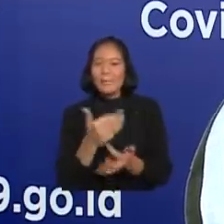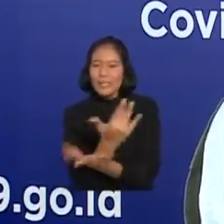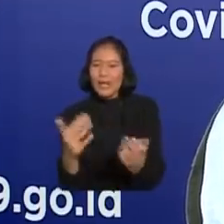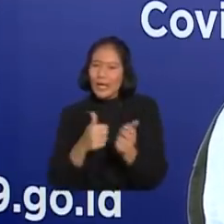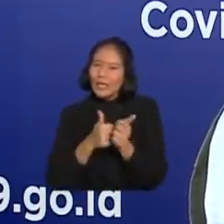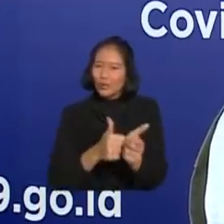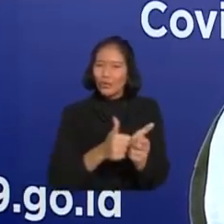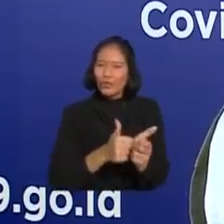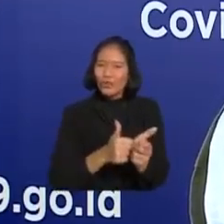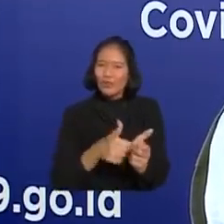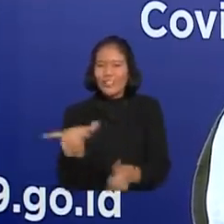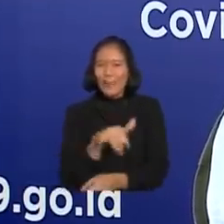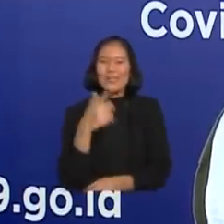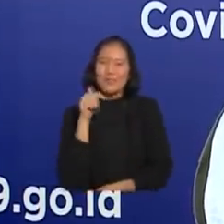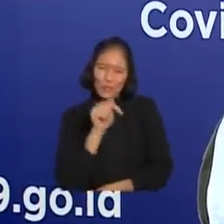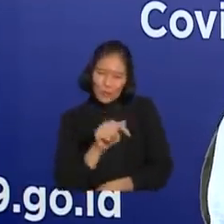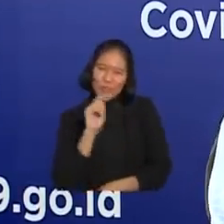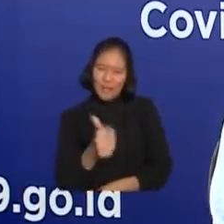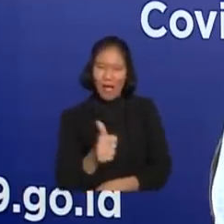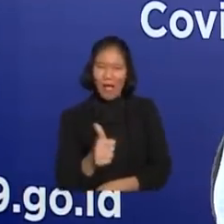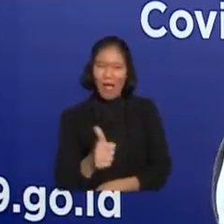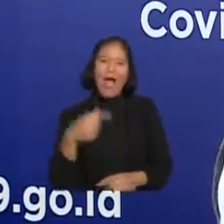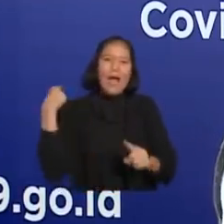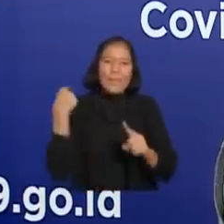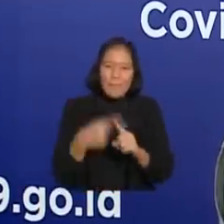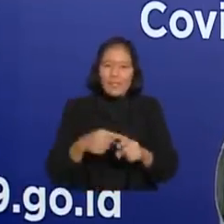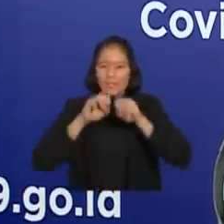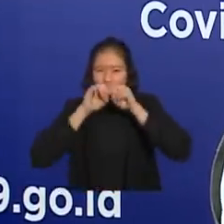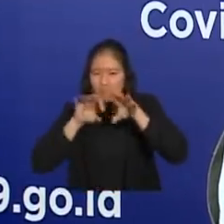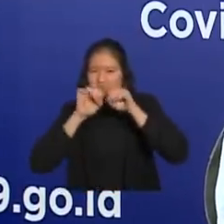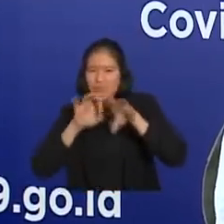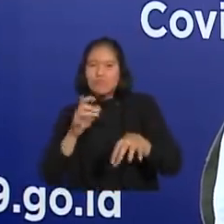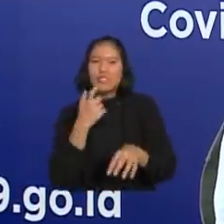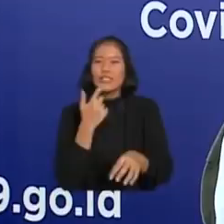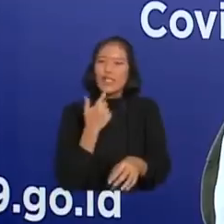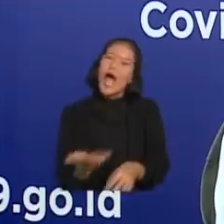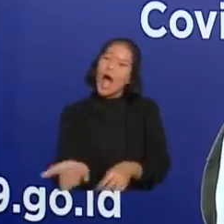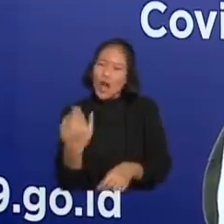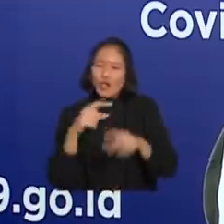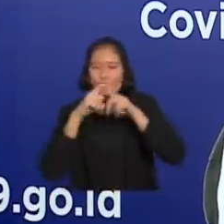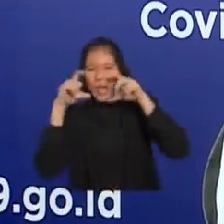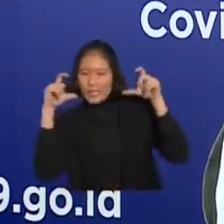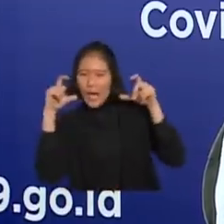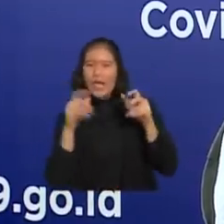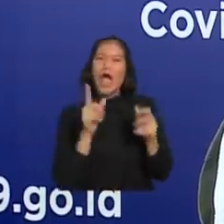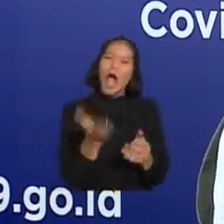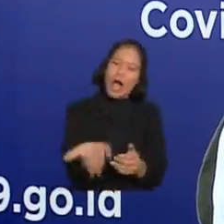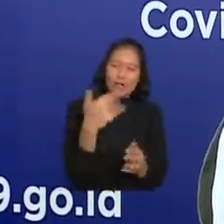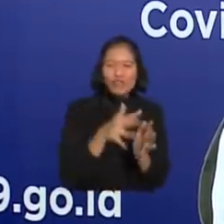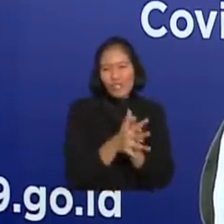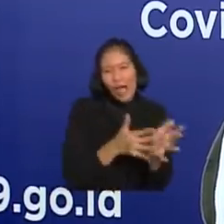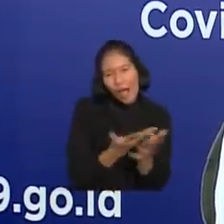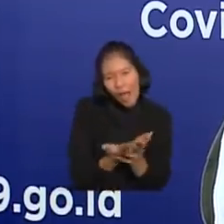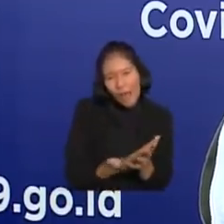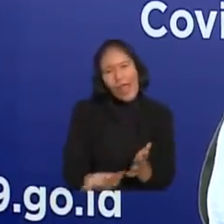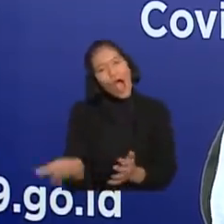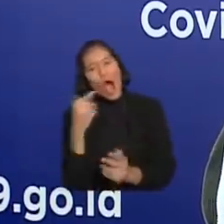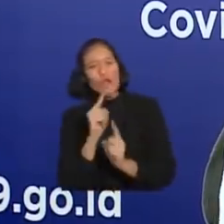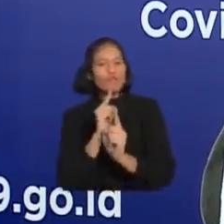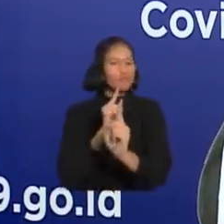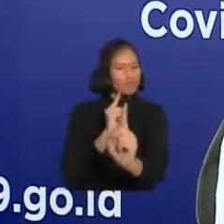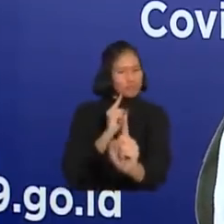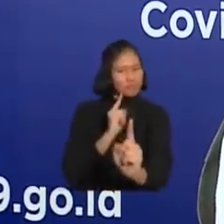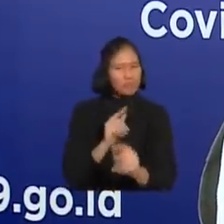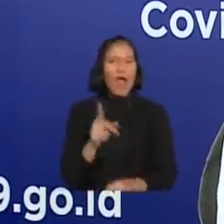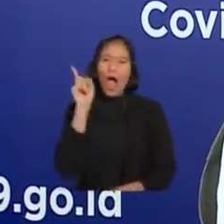meningkatkan imunitas dengan melakukan seperti itu dan impian kepada yang lain mari kita pakai masker cuci tangan jaga jarak